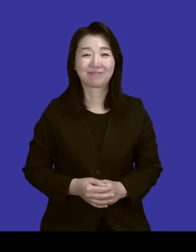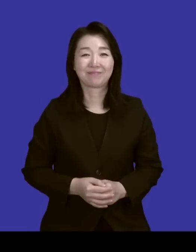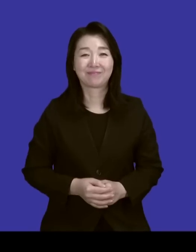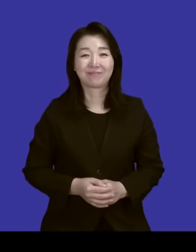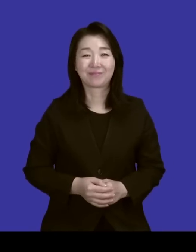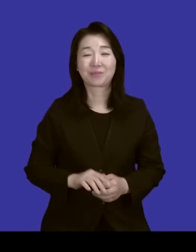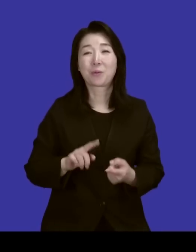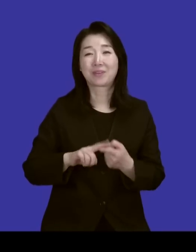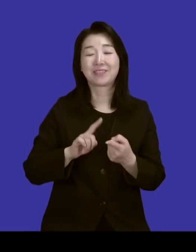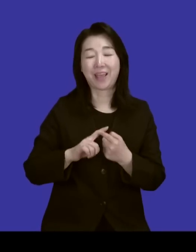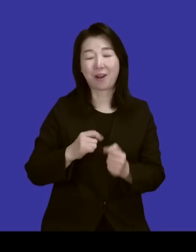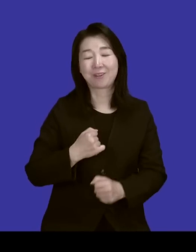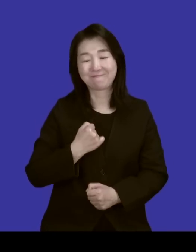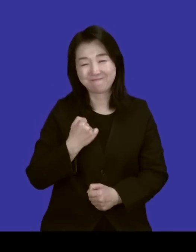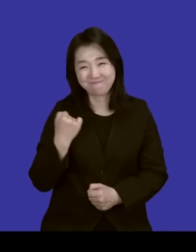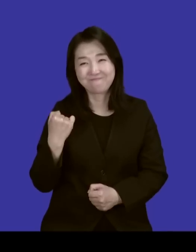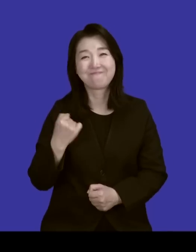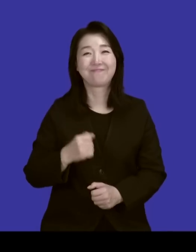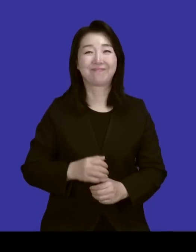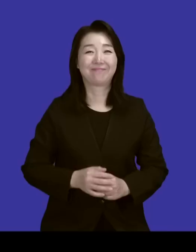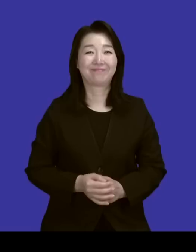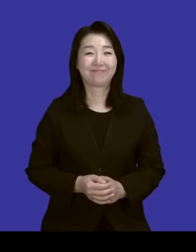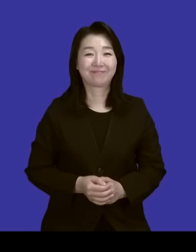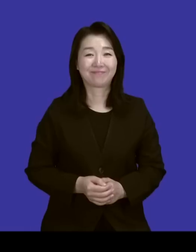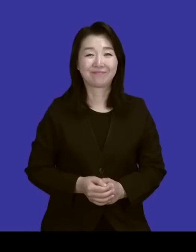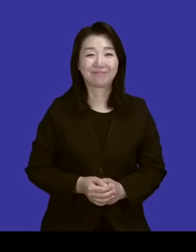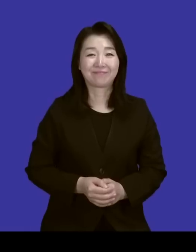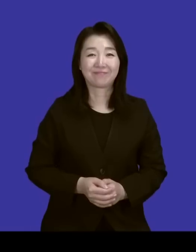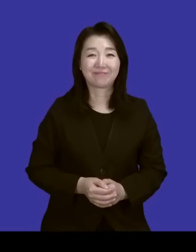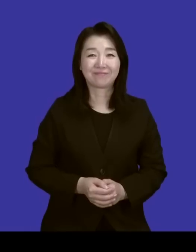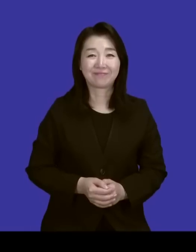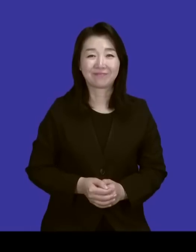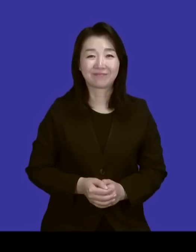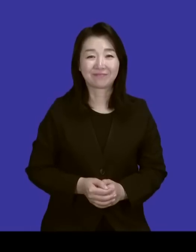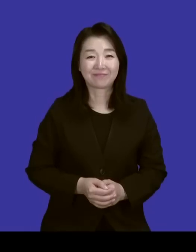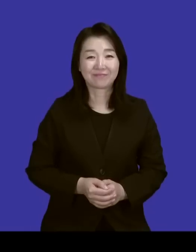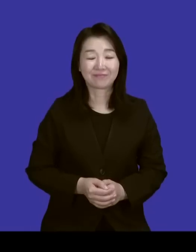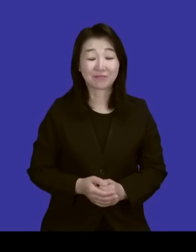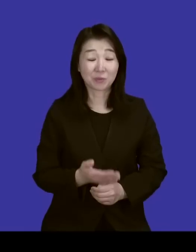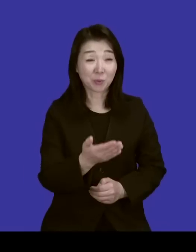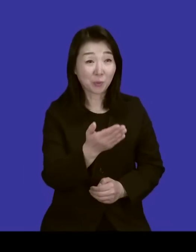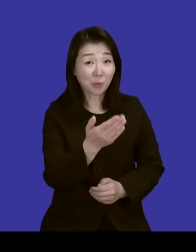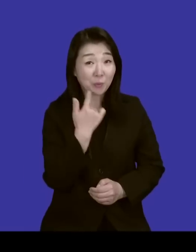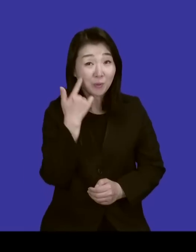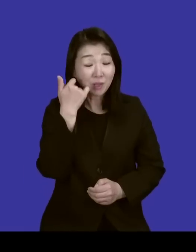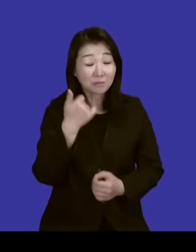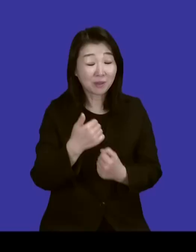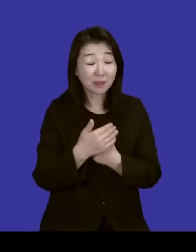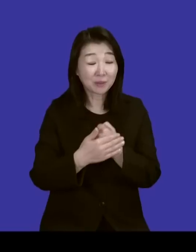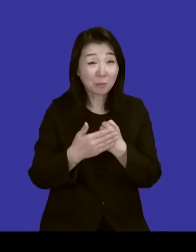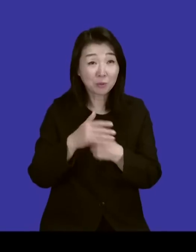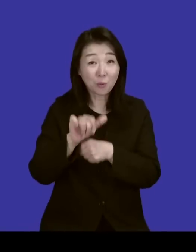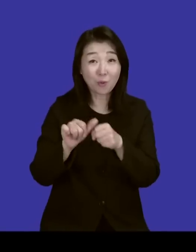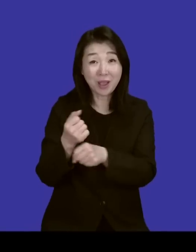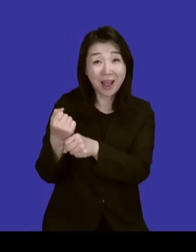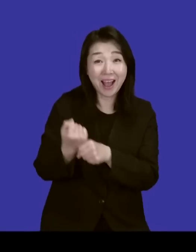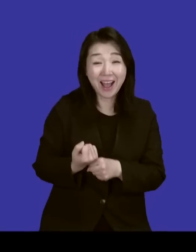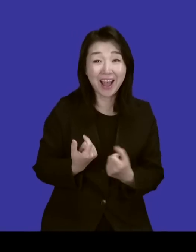또 그대로 했죠. 약속을 예. 지켰죠. 아유. 그러니까 목사님 때문인지 덕분인지 5년 앞당기신 거